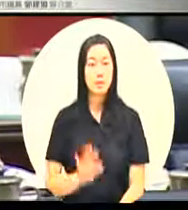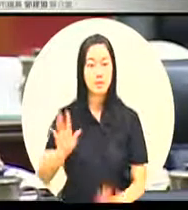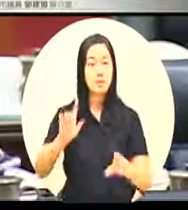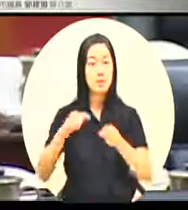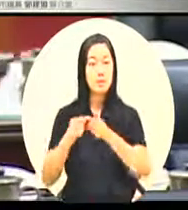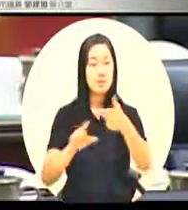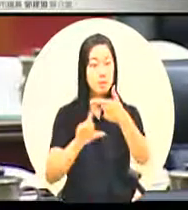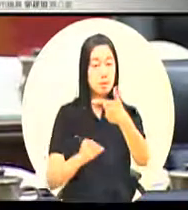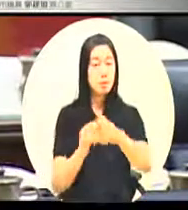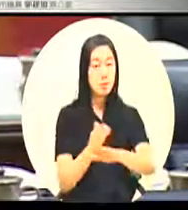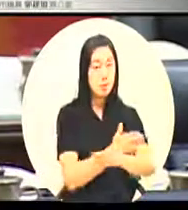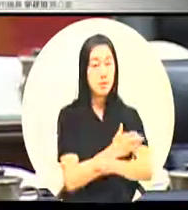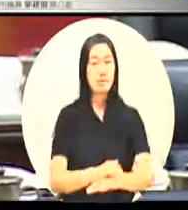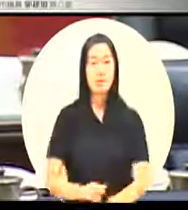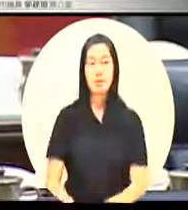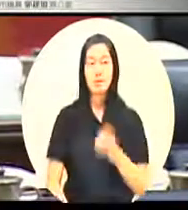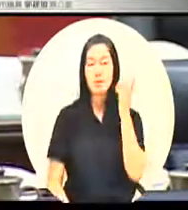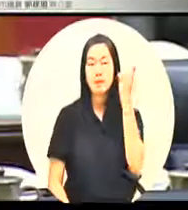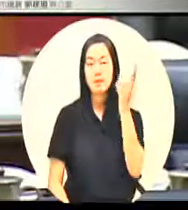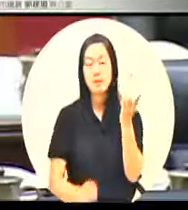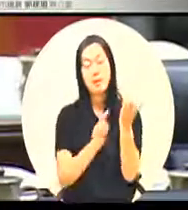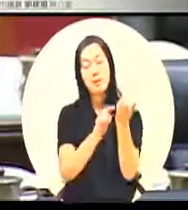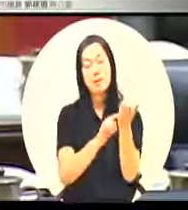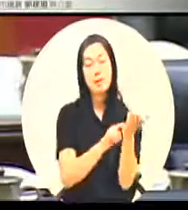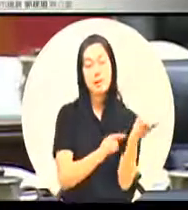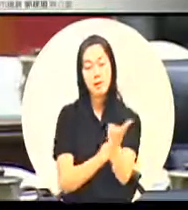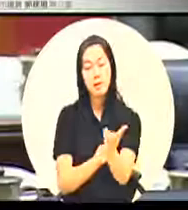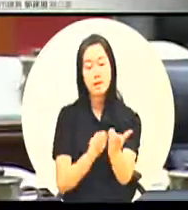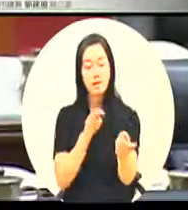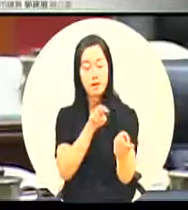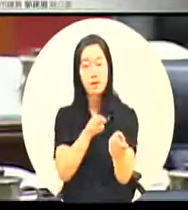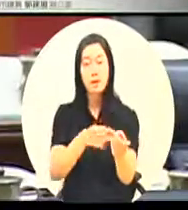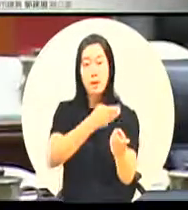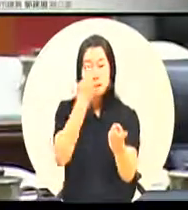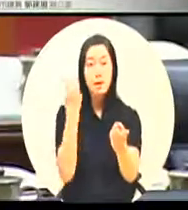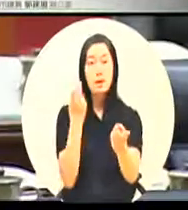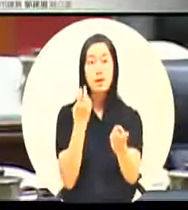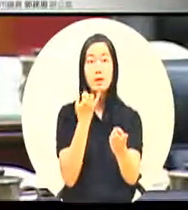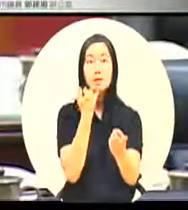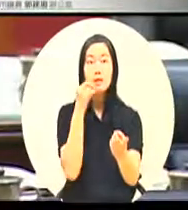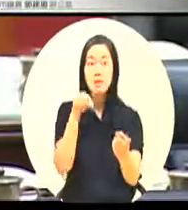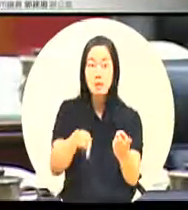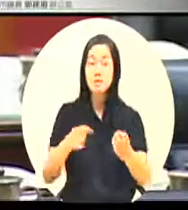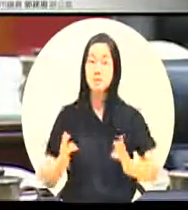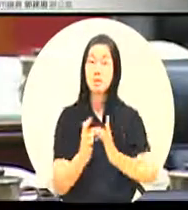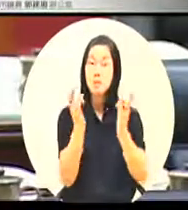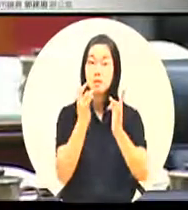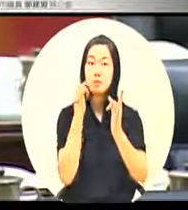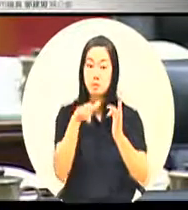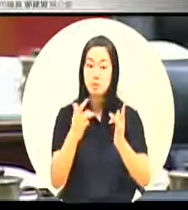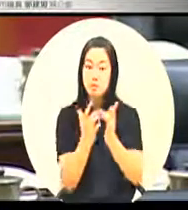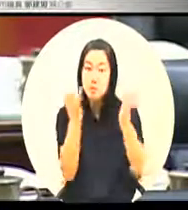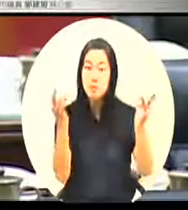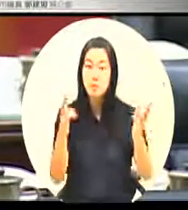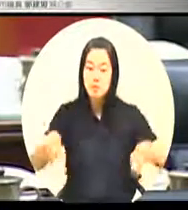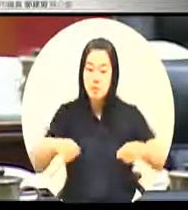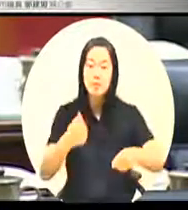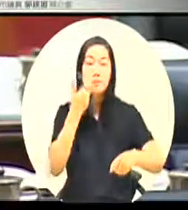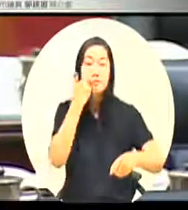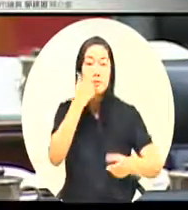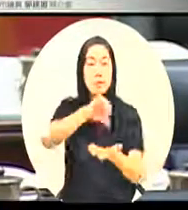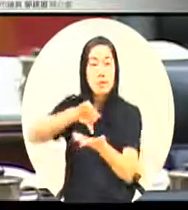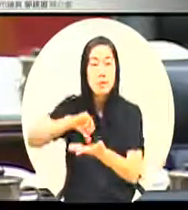去对手机啊，就会使清楚看到啥，看到这道菜是虾米人种